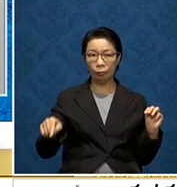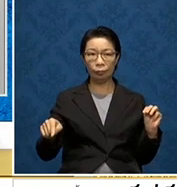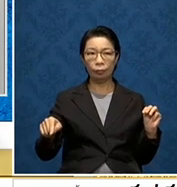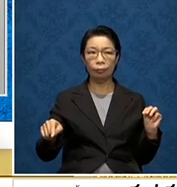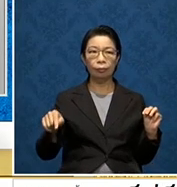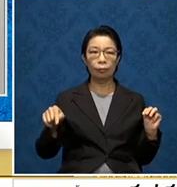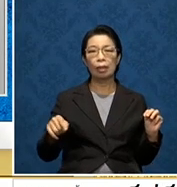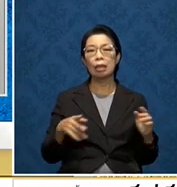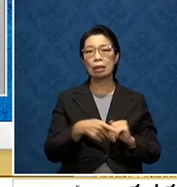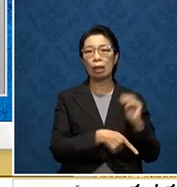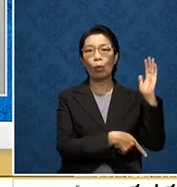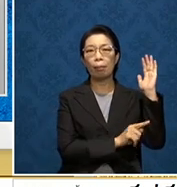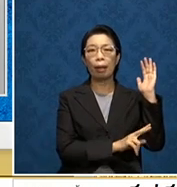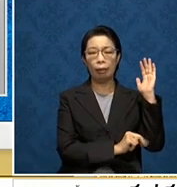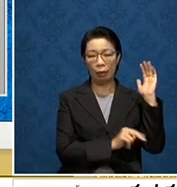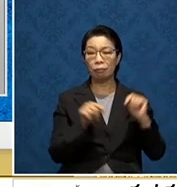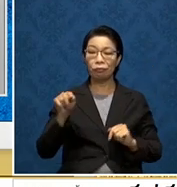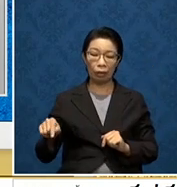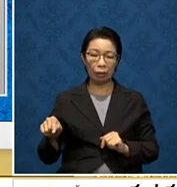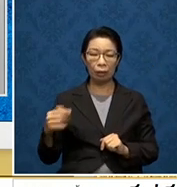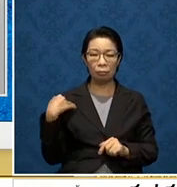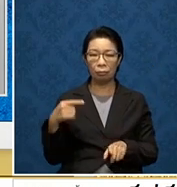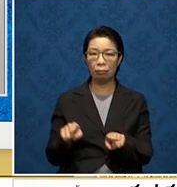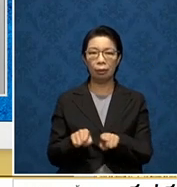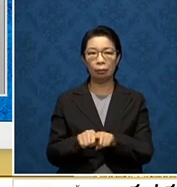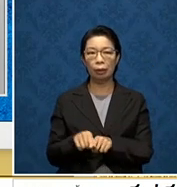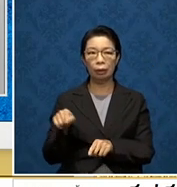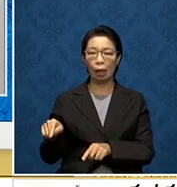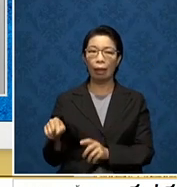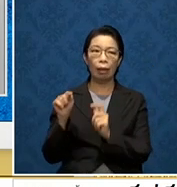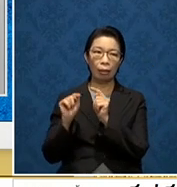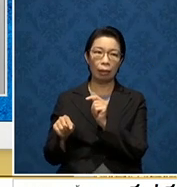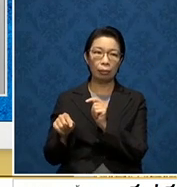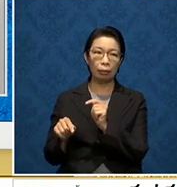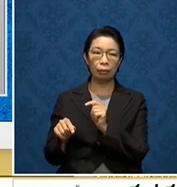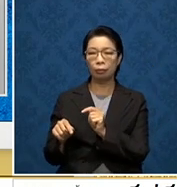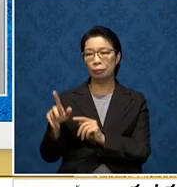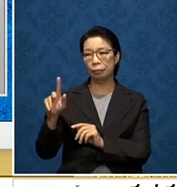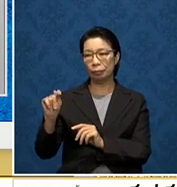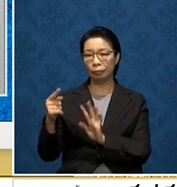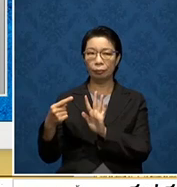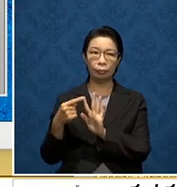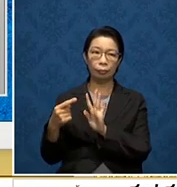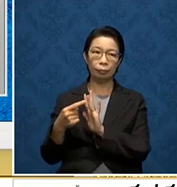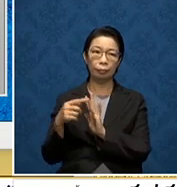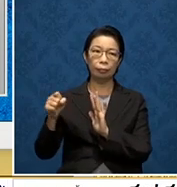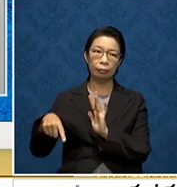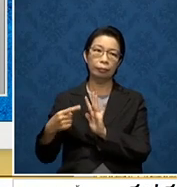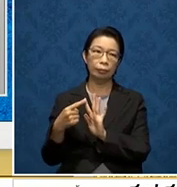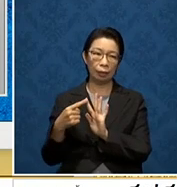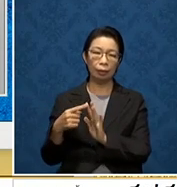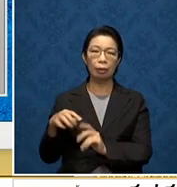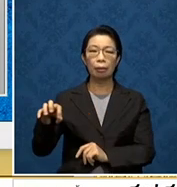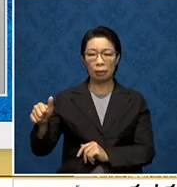านจังหวัดปัตตานีและอีกฝั่งหนึ่งก็เป็นฝั่งของตำบลตาเซอำเภอเมืองจังหวัดยะลา